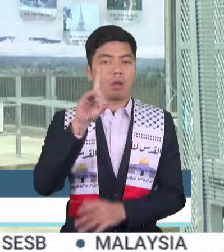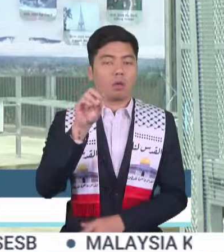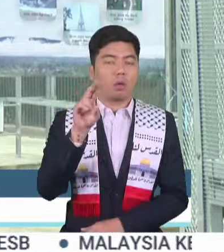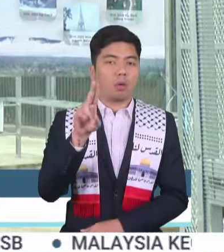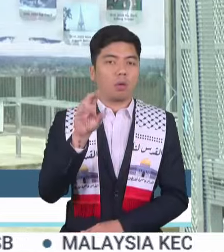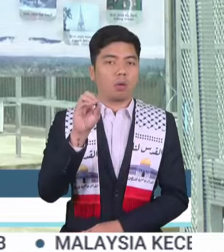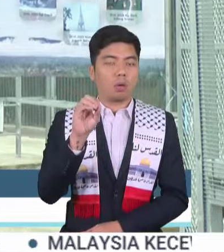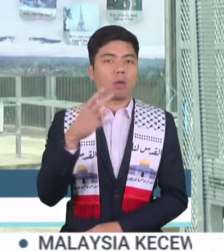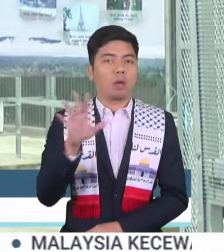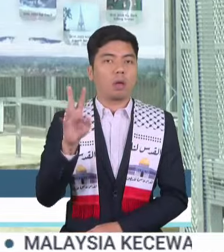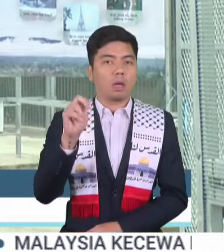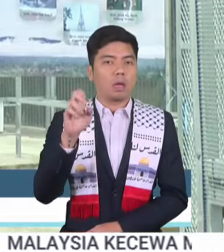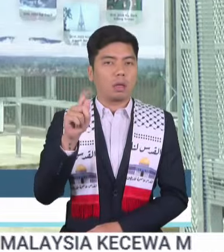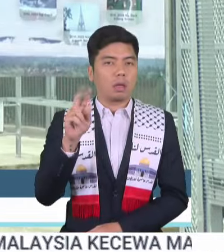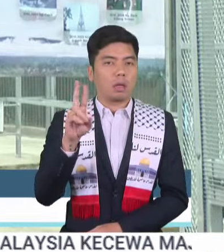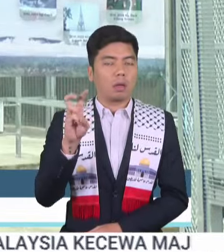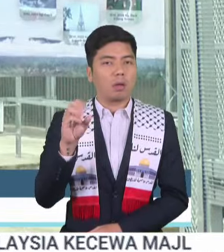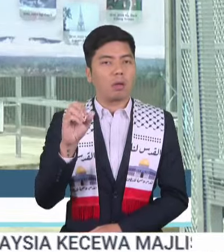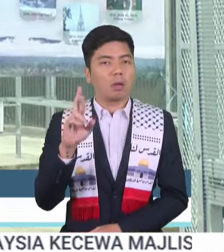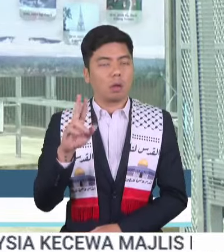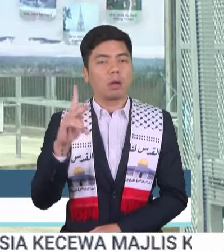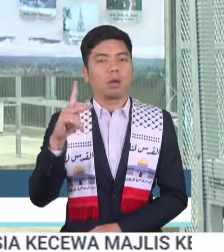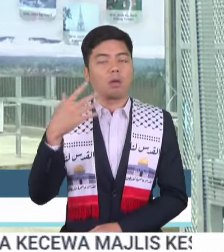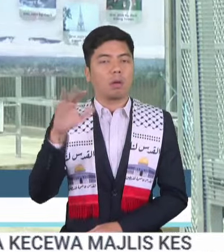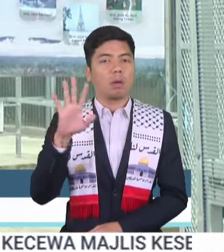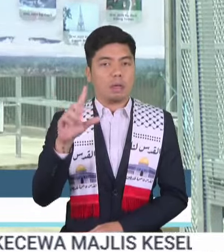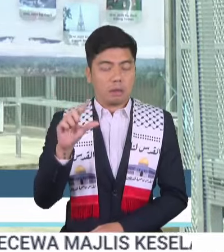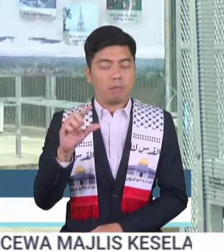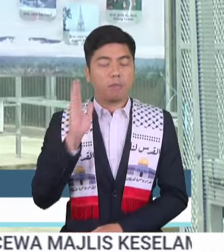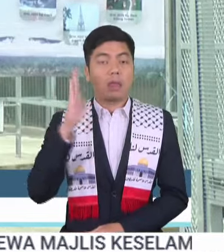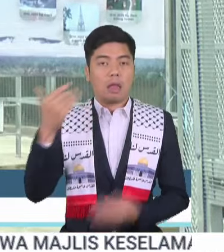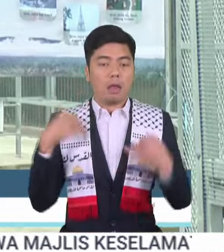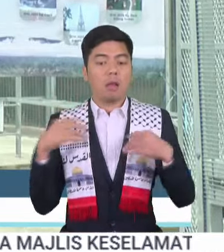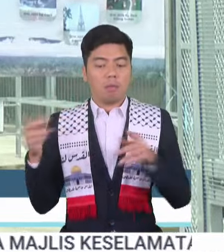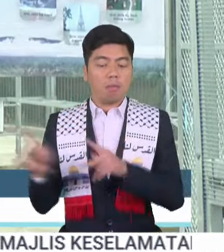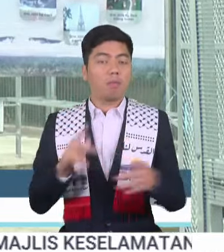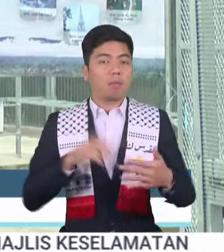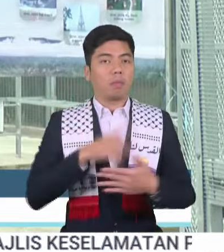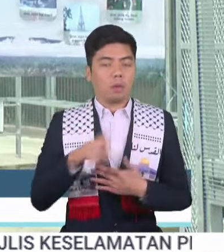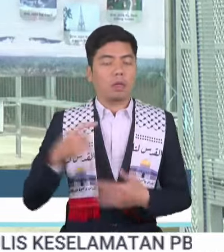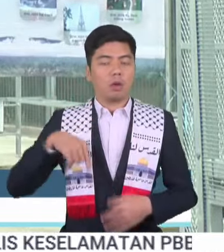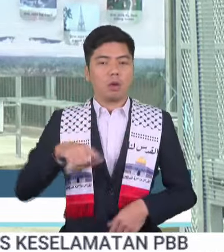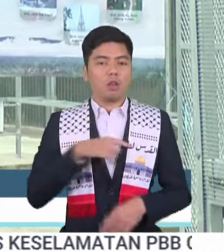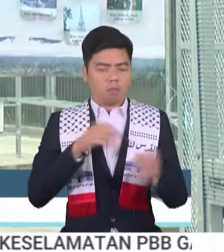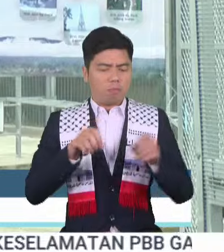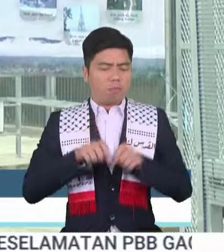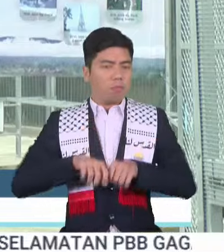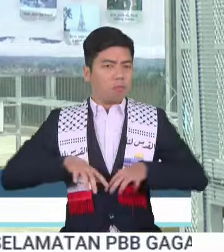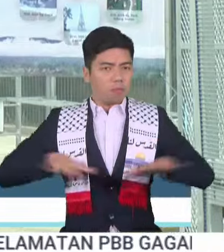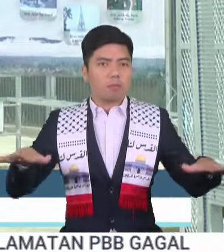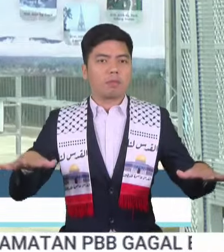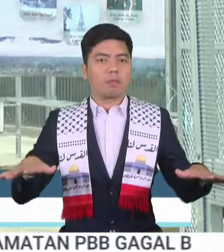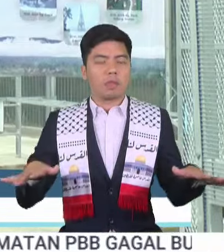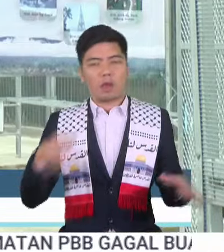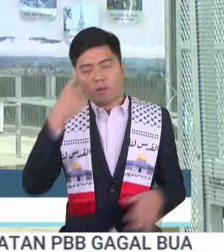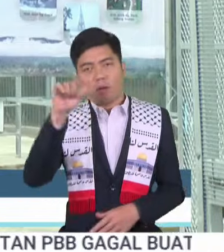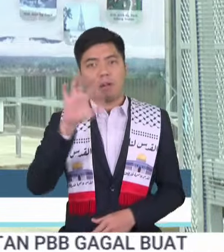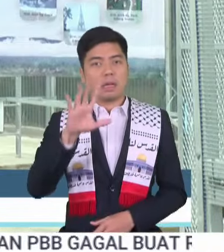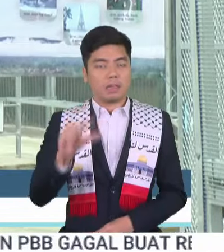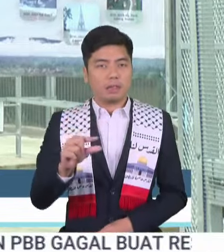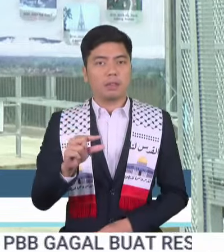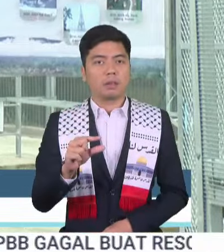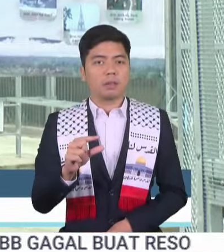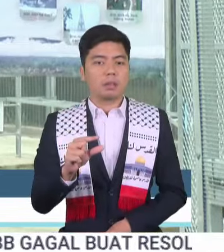Dual network 5G. So mungkin akan ada lagi perancangan di mana kita akan memperluaskan lagi liputan 5G